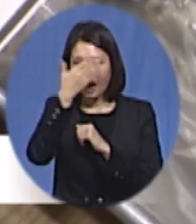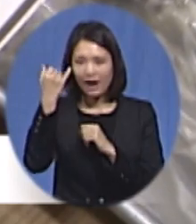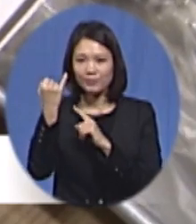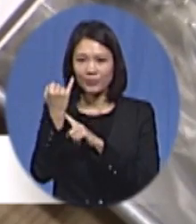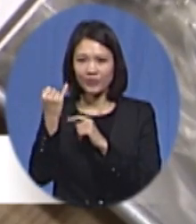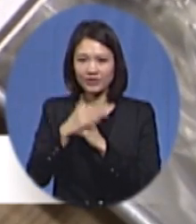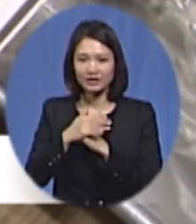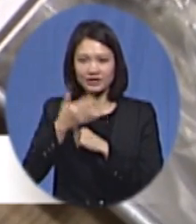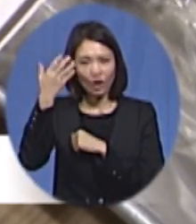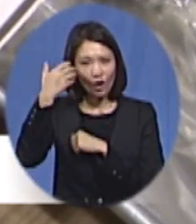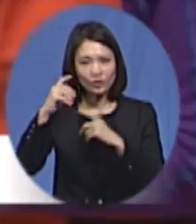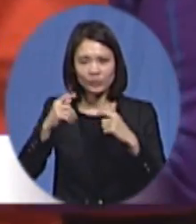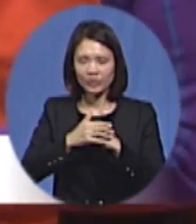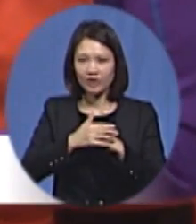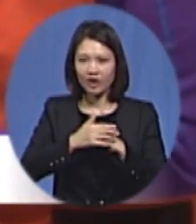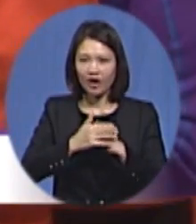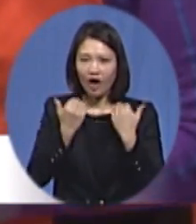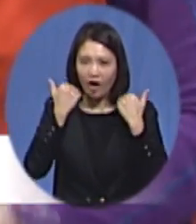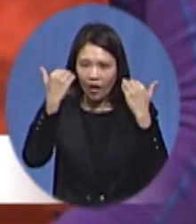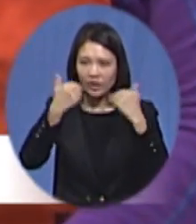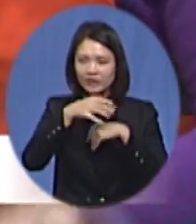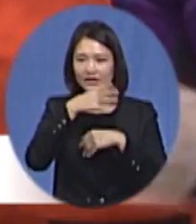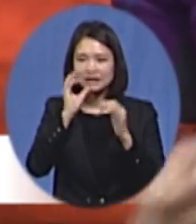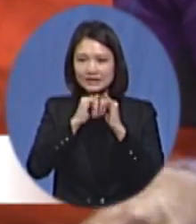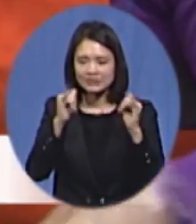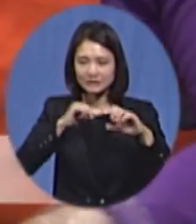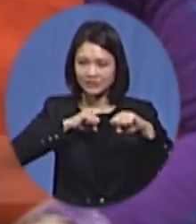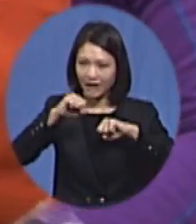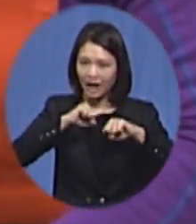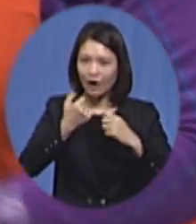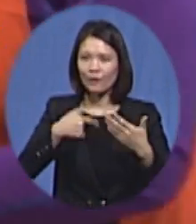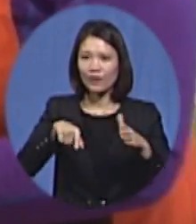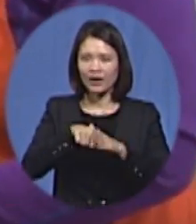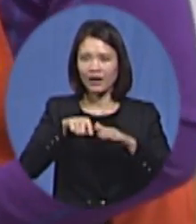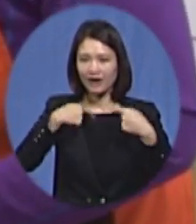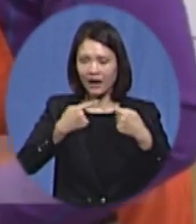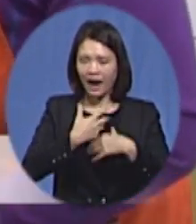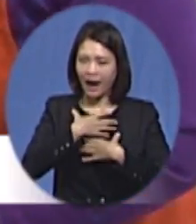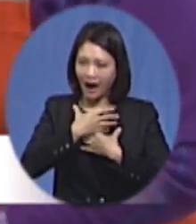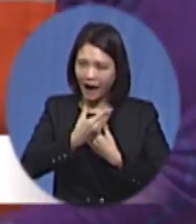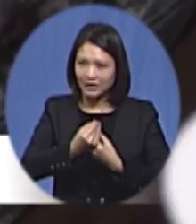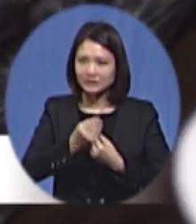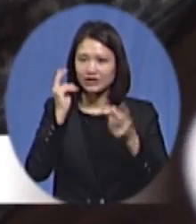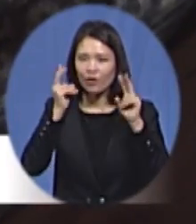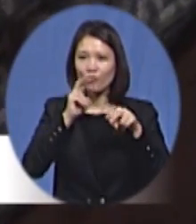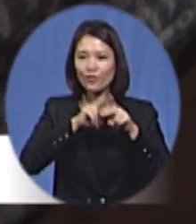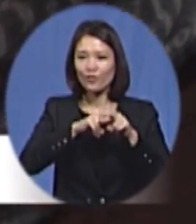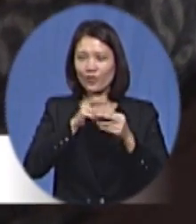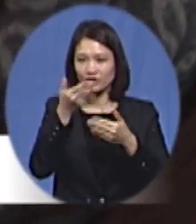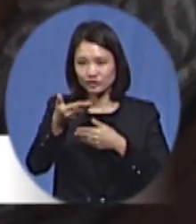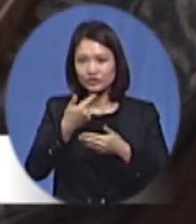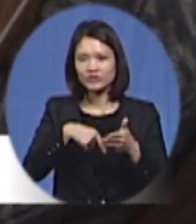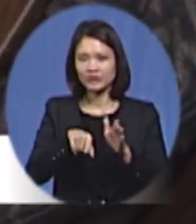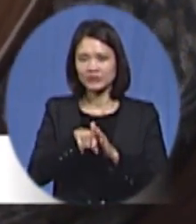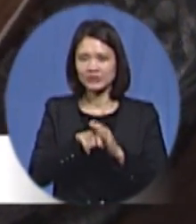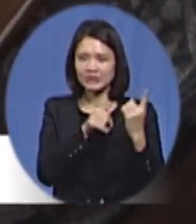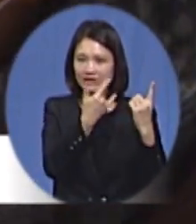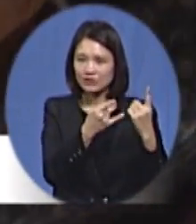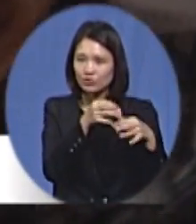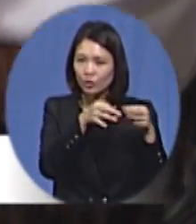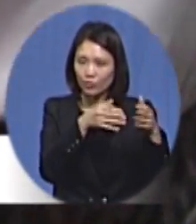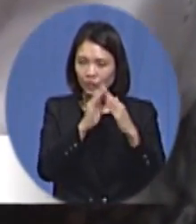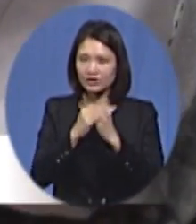영등포구가 어르신들의 사회활동 참여 기회를 늘리고 안정적인 일자리를 제공하고자 지난 6월 1호점을 개점한 데